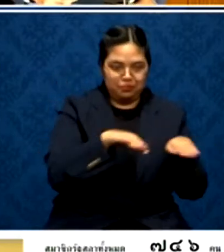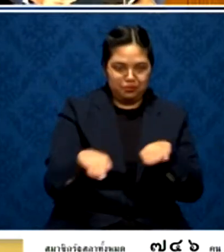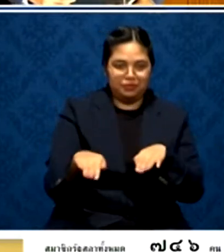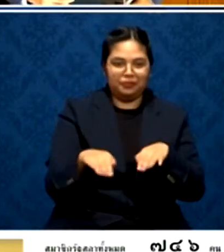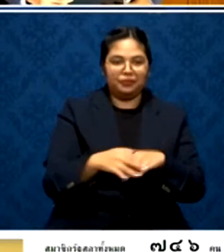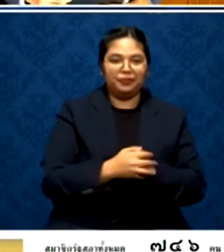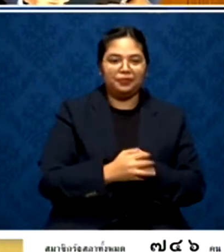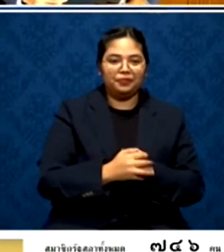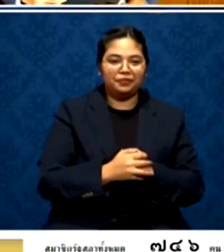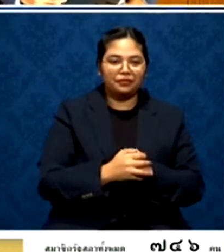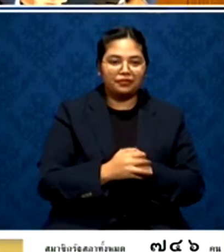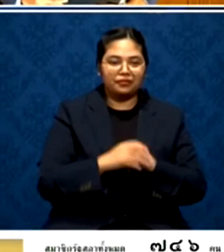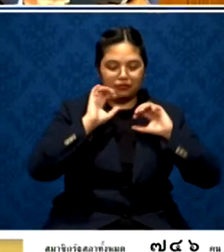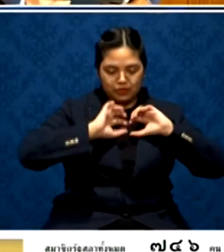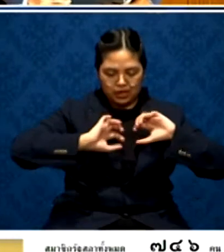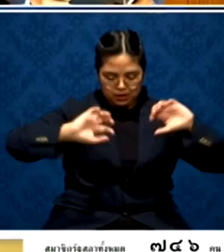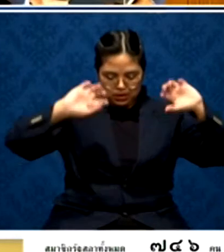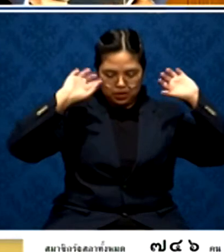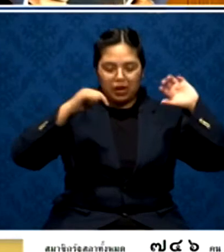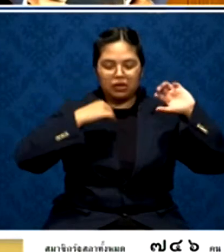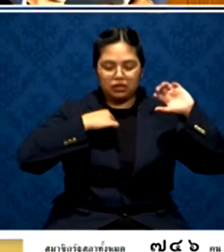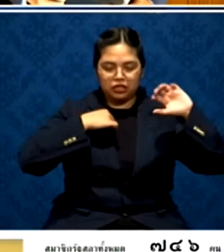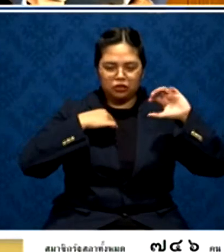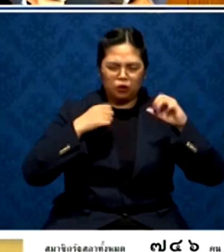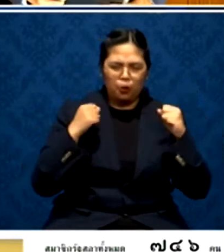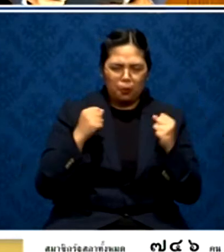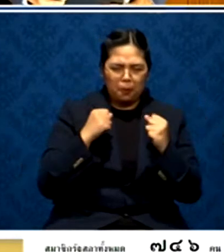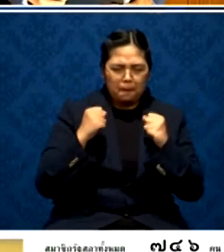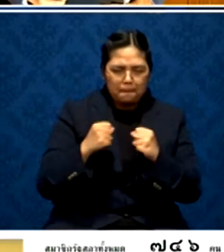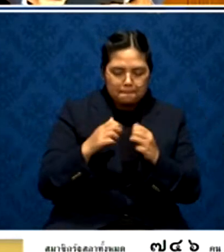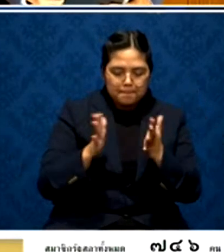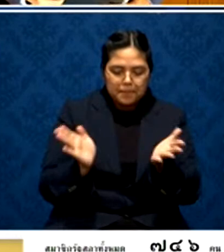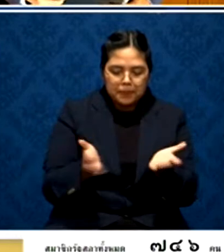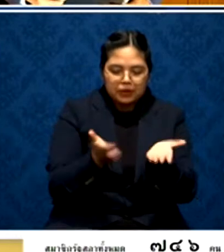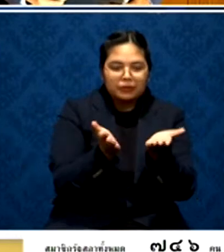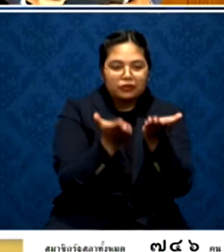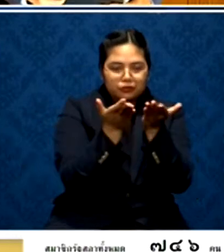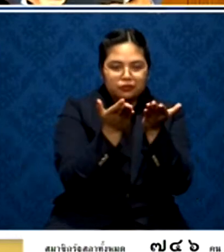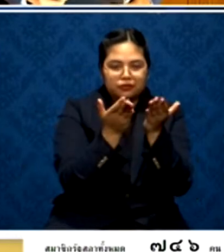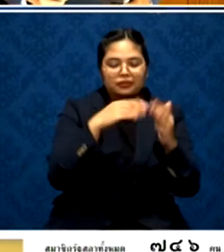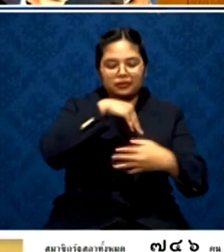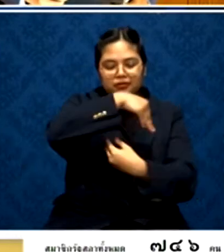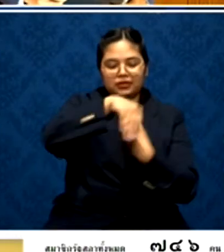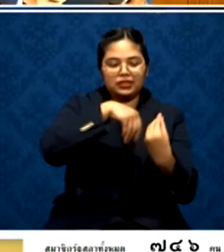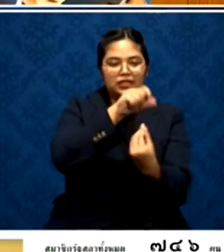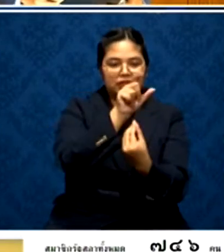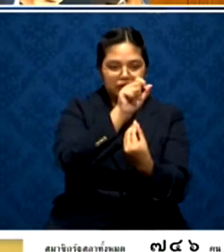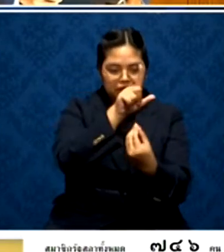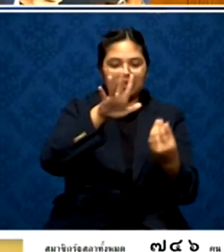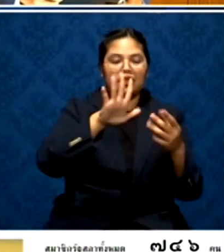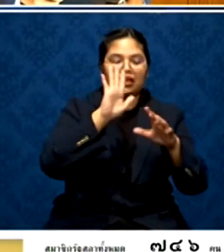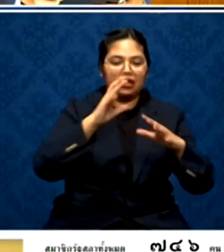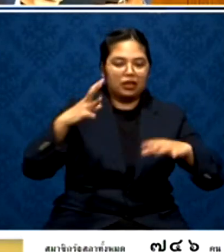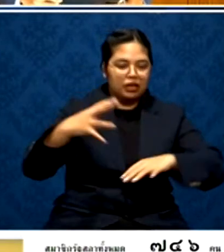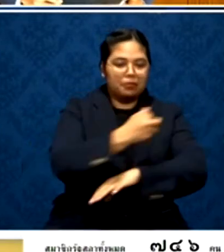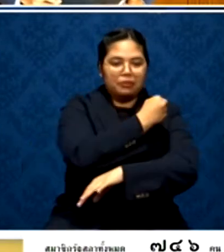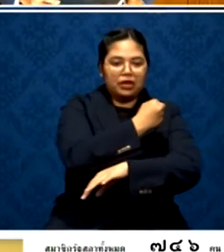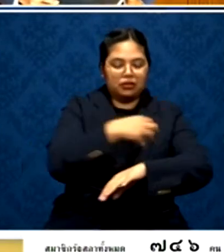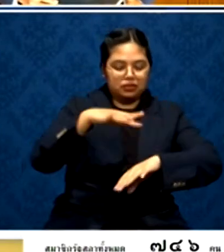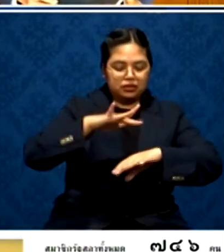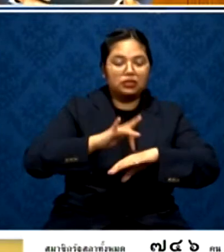รัฐบาลนี้จะเป็นรัฐบาลที่ขับเคลื่อนเศรษฐกิจการเมืองสังคมและสิ่งแวดล้อมด้วยข้อมูลที่แม่นยำและทันสมั